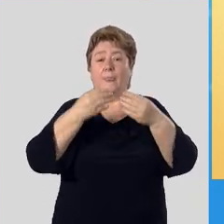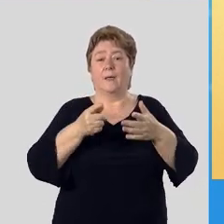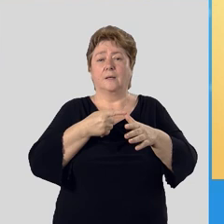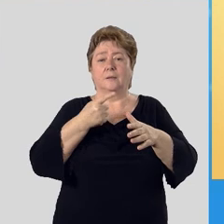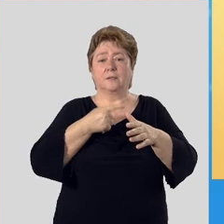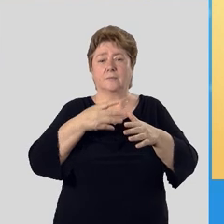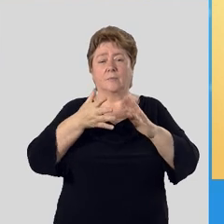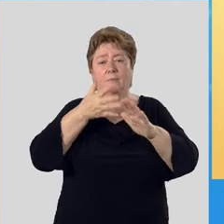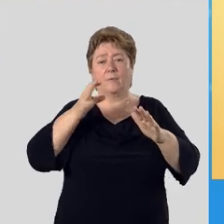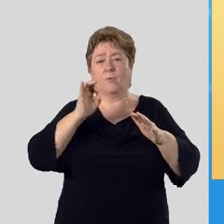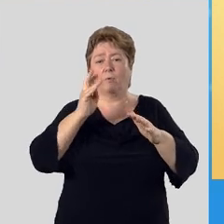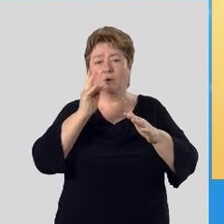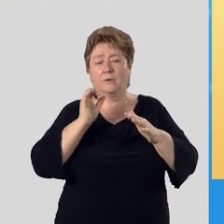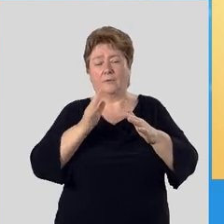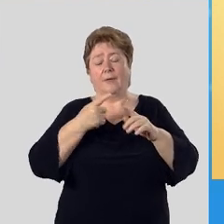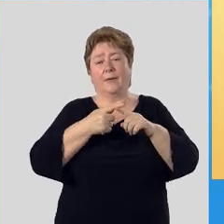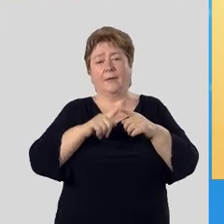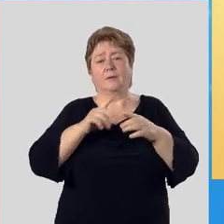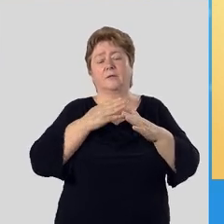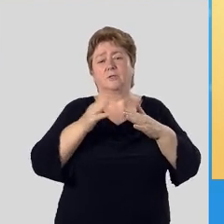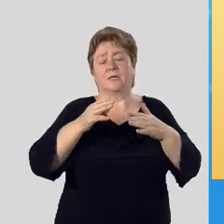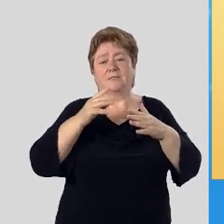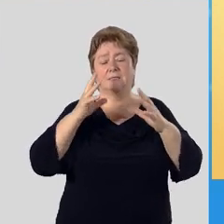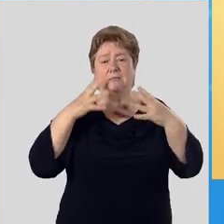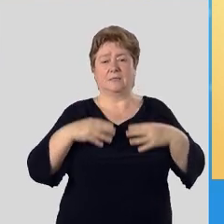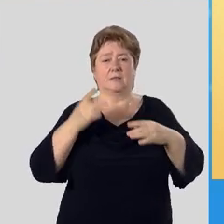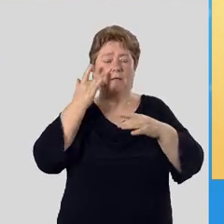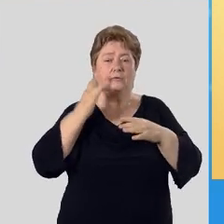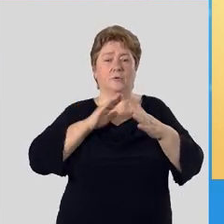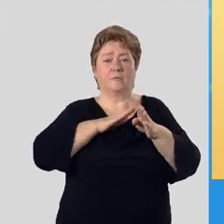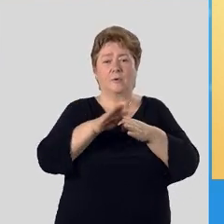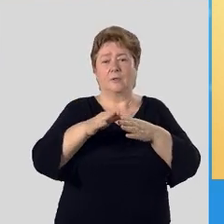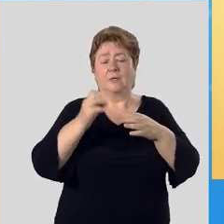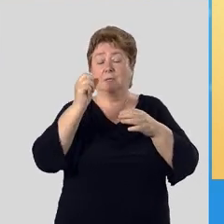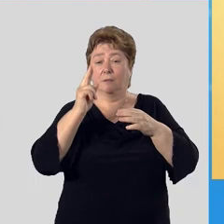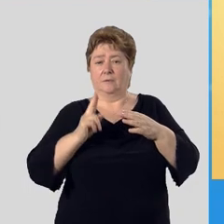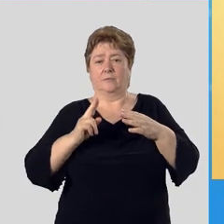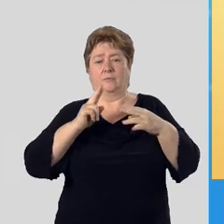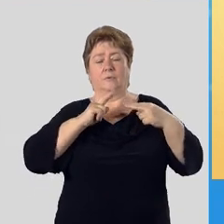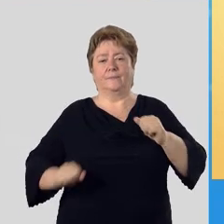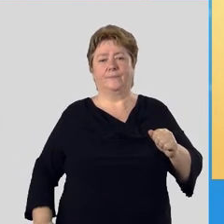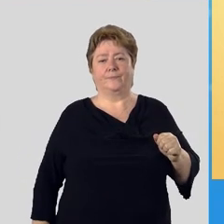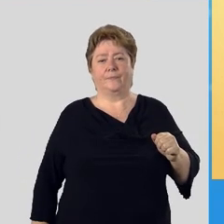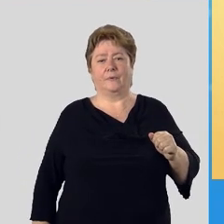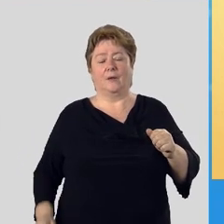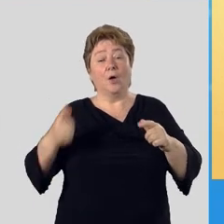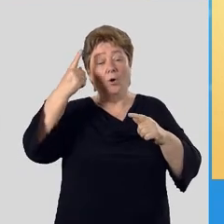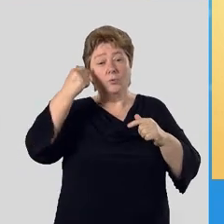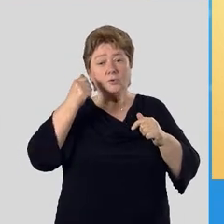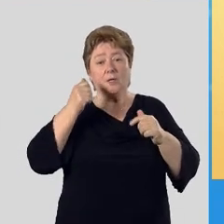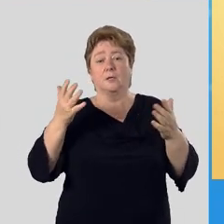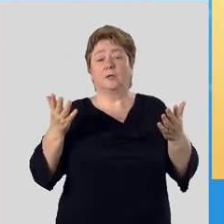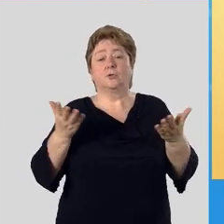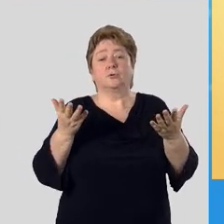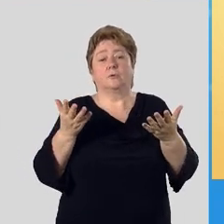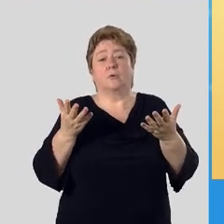определение понятию «орган», что это часть тела, которая выполняет специфическую функцию. Узнали,